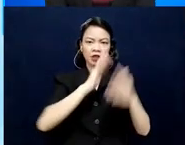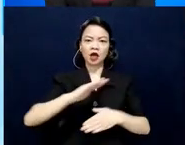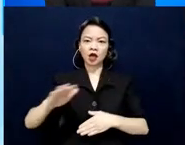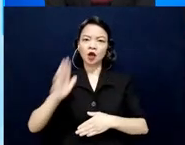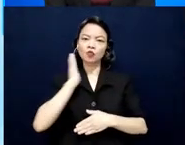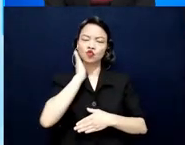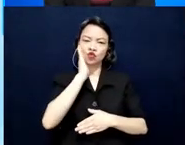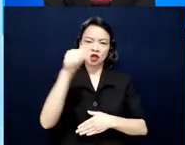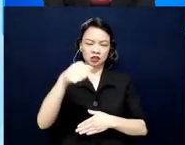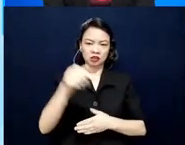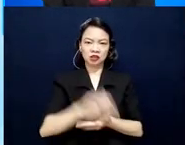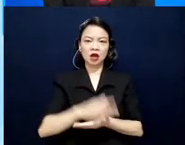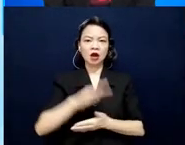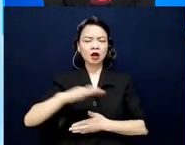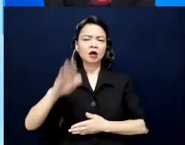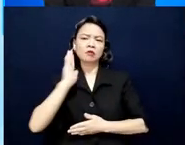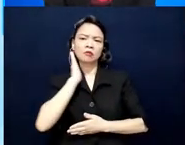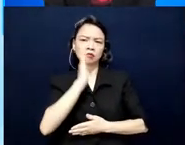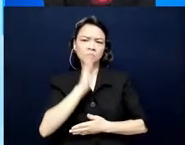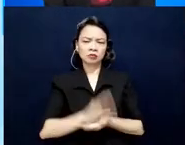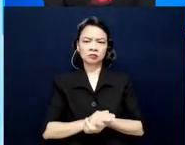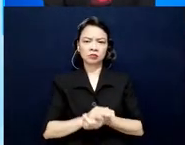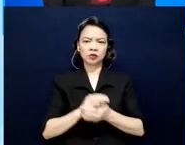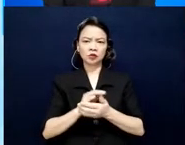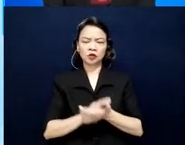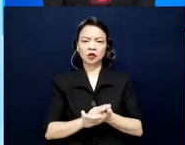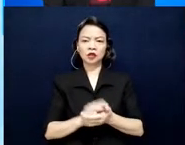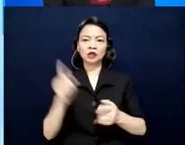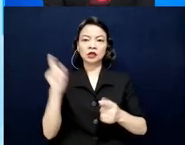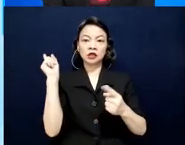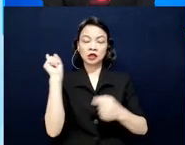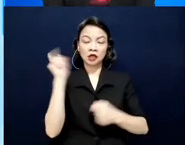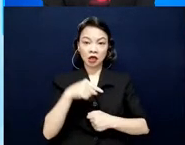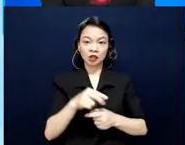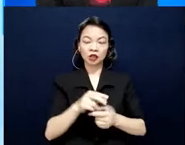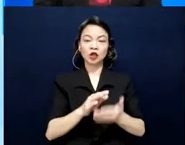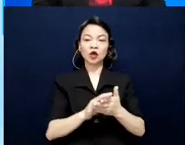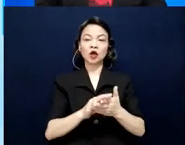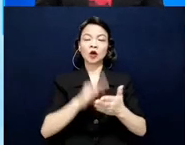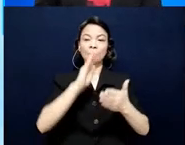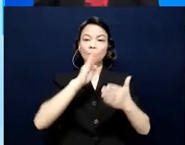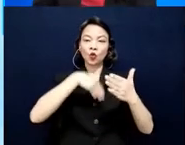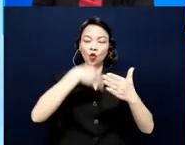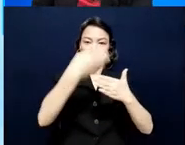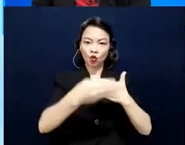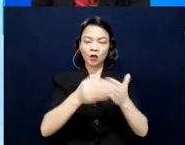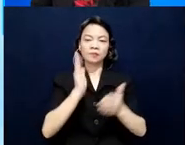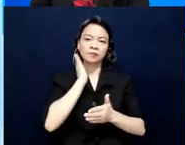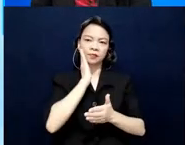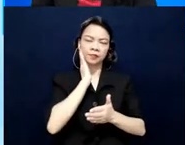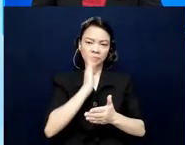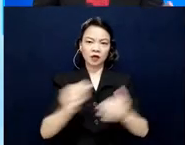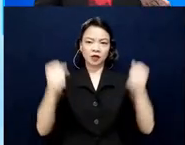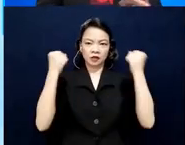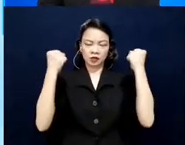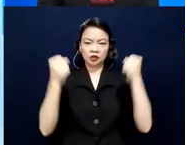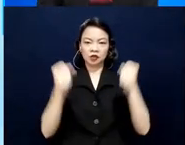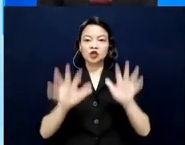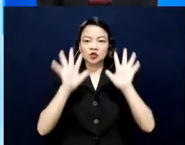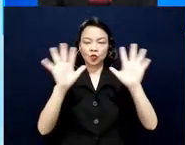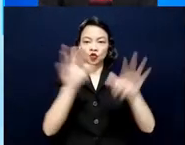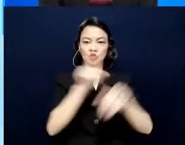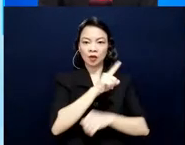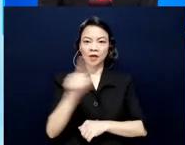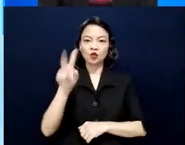Anak-anak remaja yang menjadi target dari program Young Health Program ini yaitu dari 10 sampai 24. Tadi barusan Bapak Bupati di